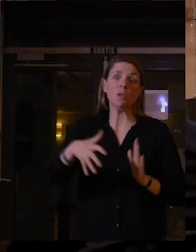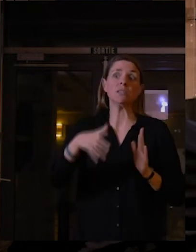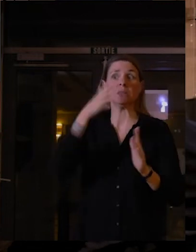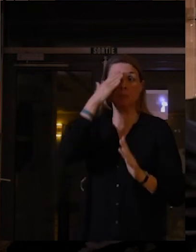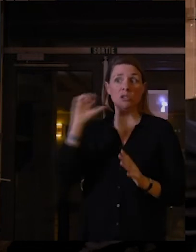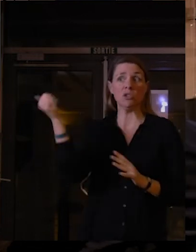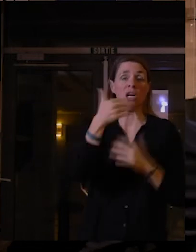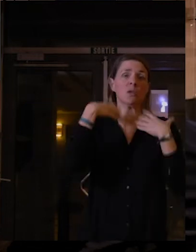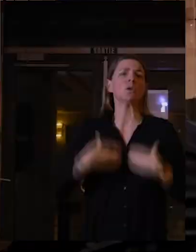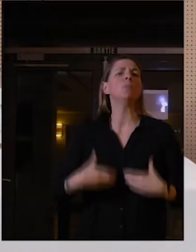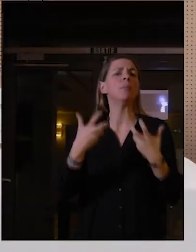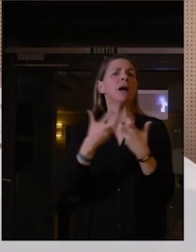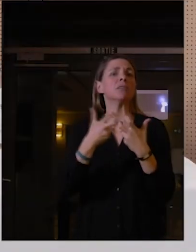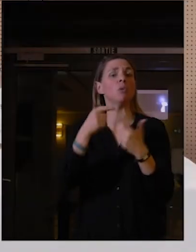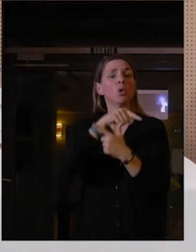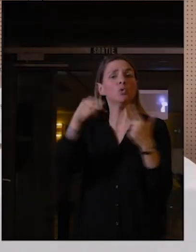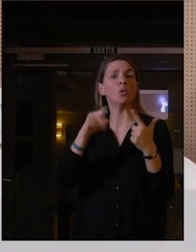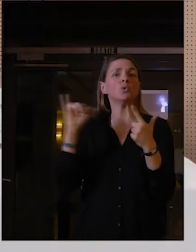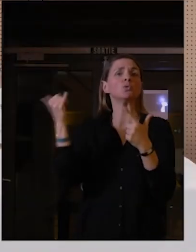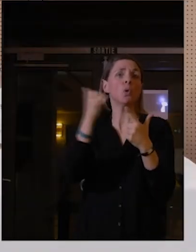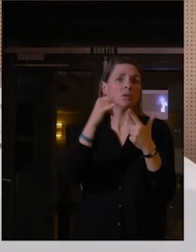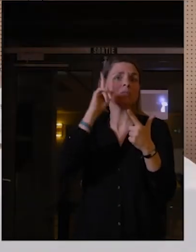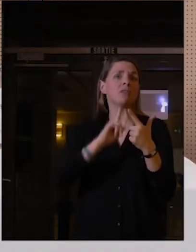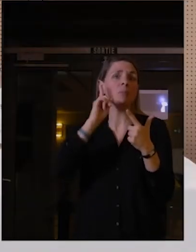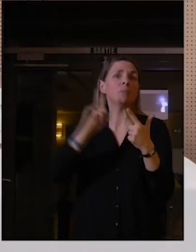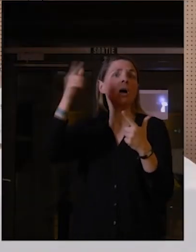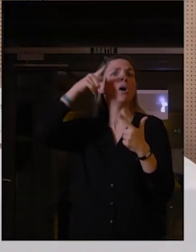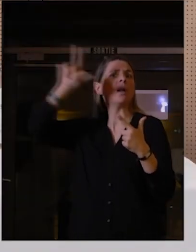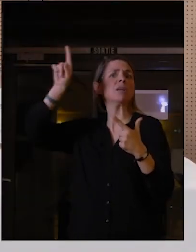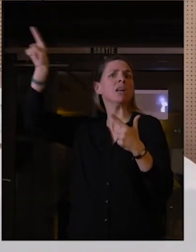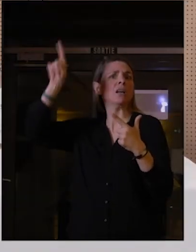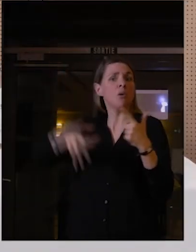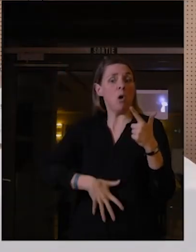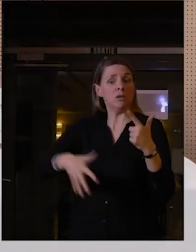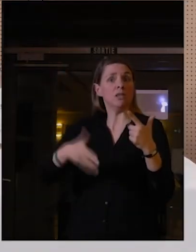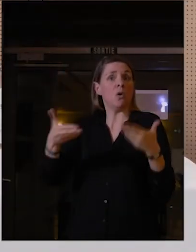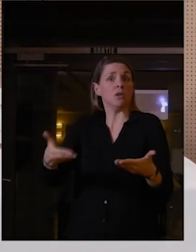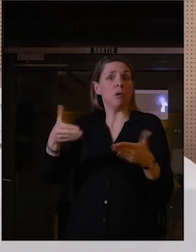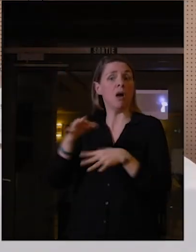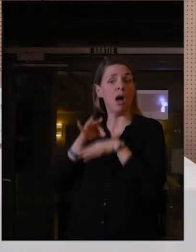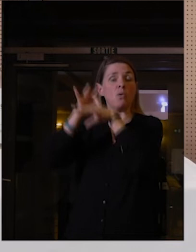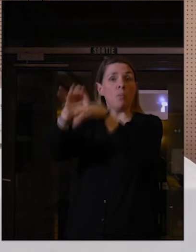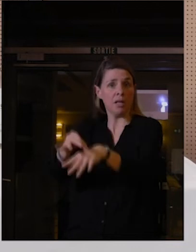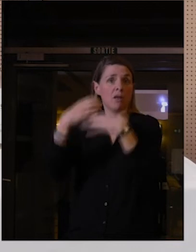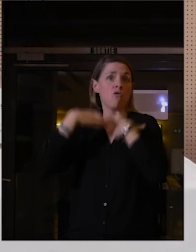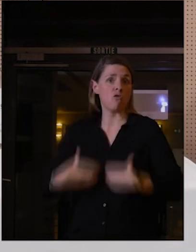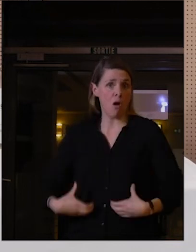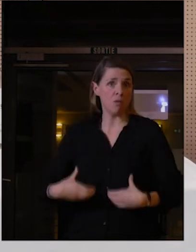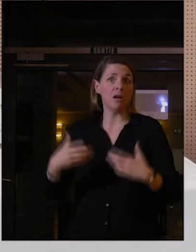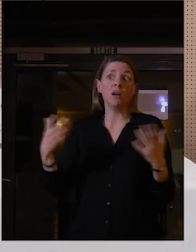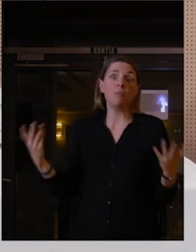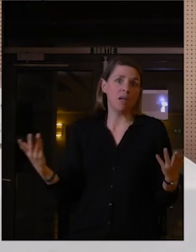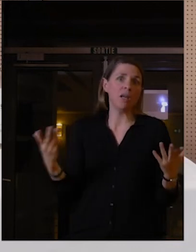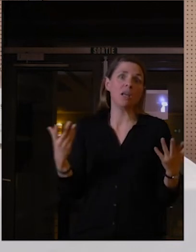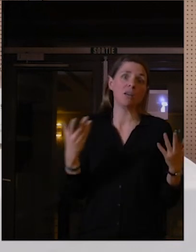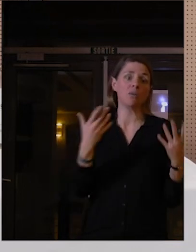J'ai l'exemple en tête de deux joueuses à l'Olympique Lyonnais qui ont eu des grossesses ou qui sont enceintes à l'heure actuelle et qui sont accompagnées par leur club. On n'a pas encore eu le cas